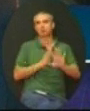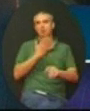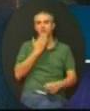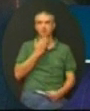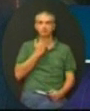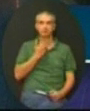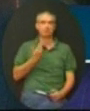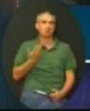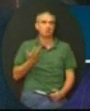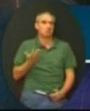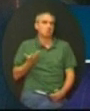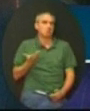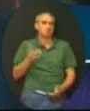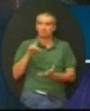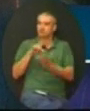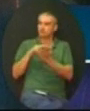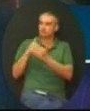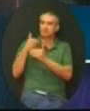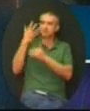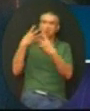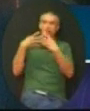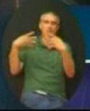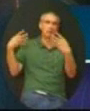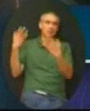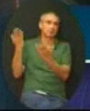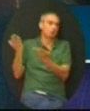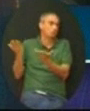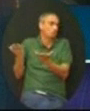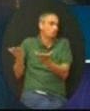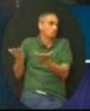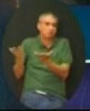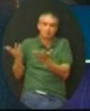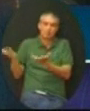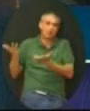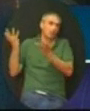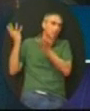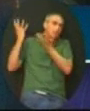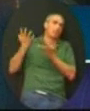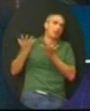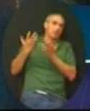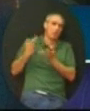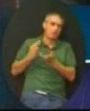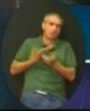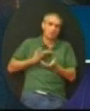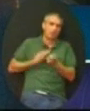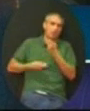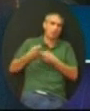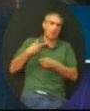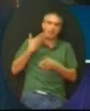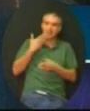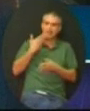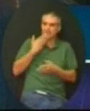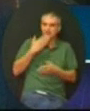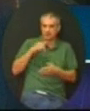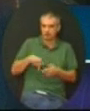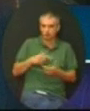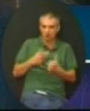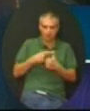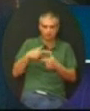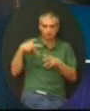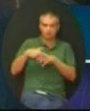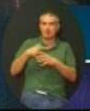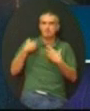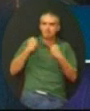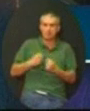ישראל, נמצאים לי מאחורי גדר ההפרדה, נטל כלכלי על העיר, נטל מבחינת